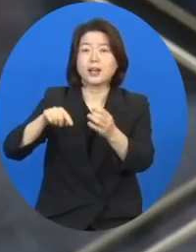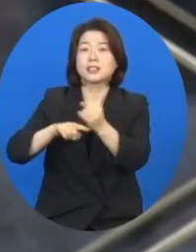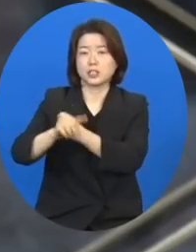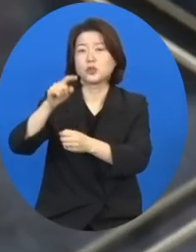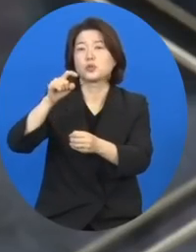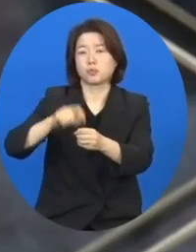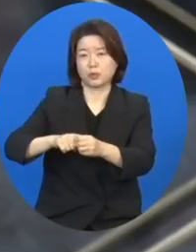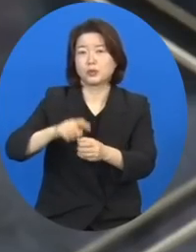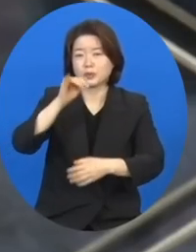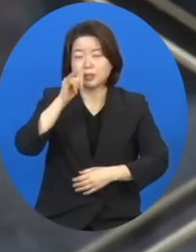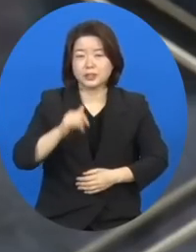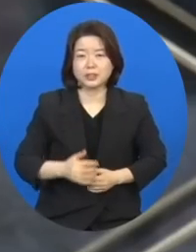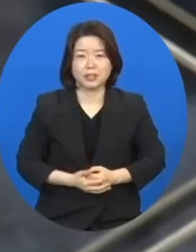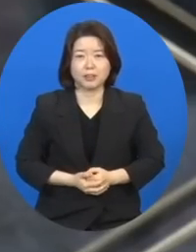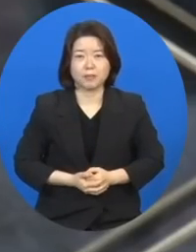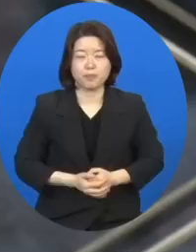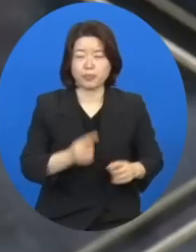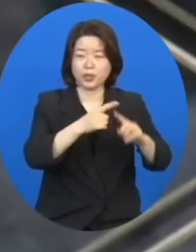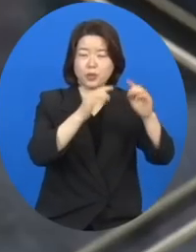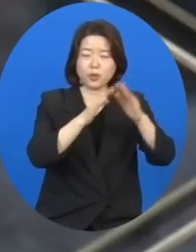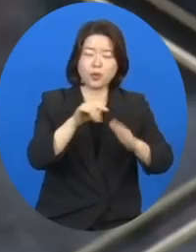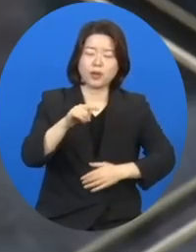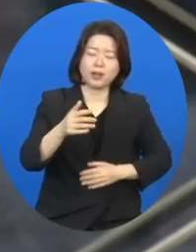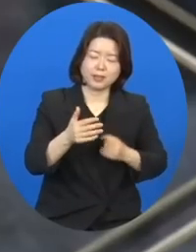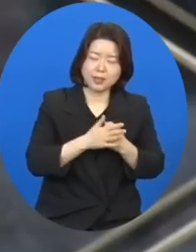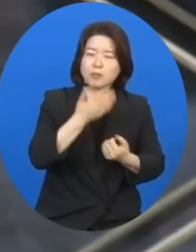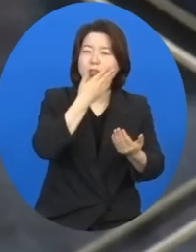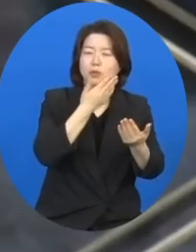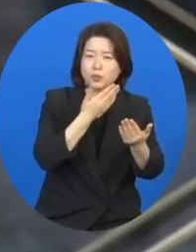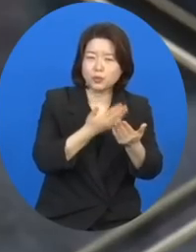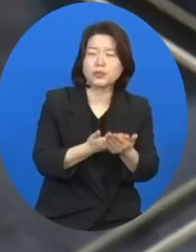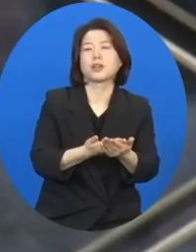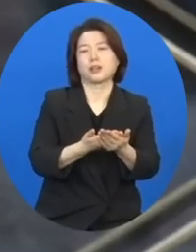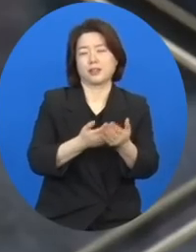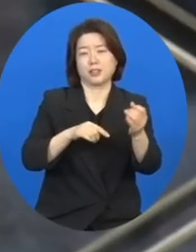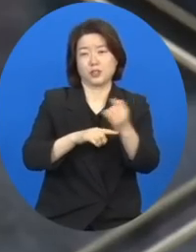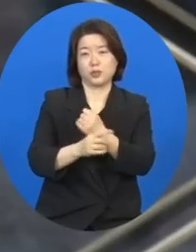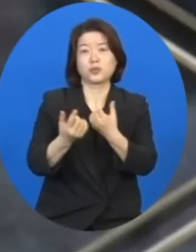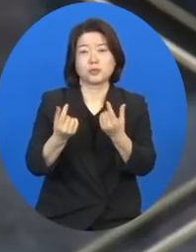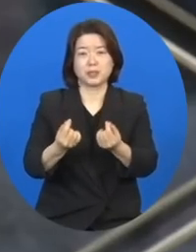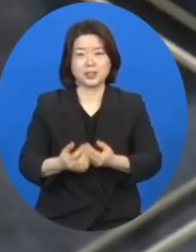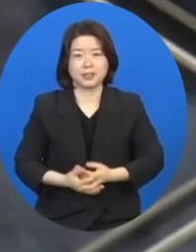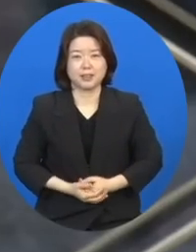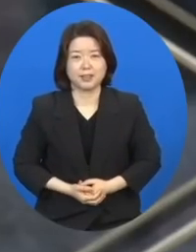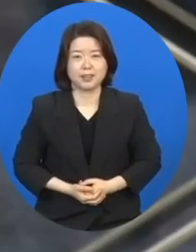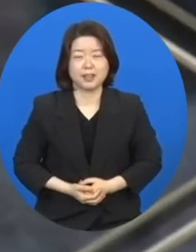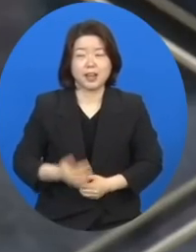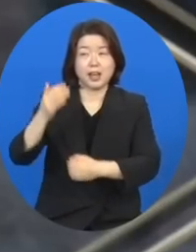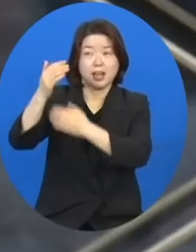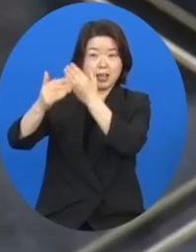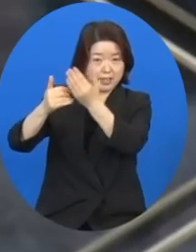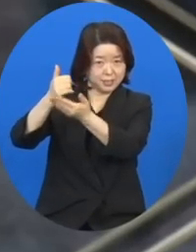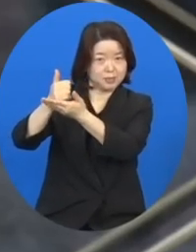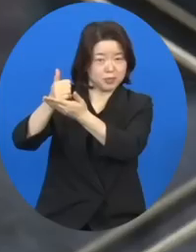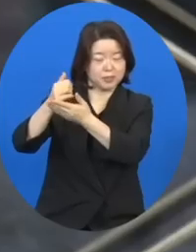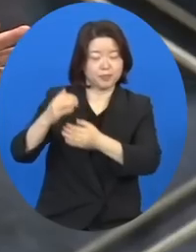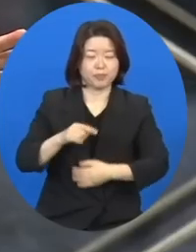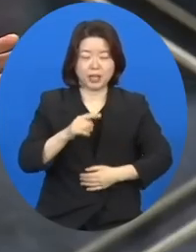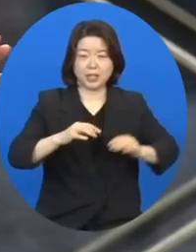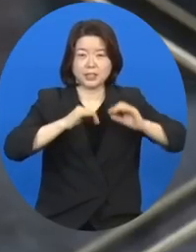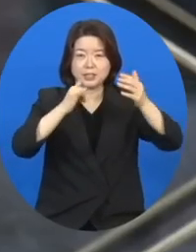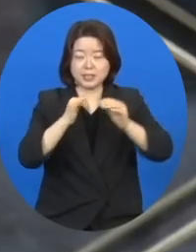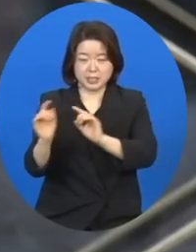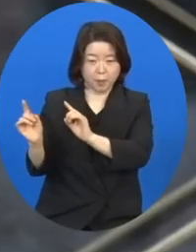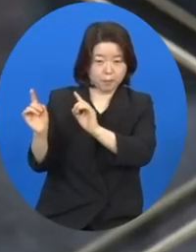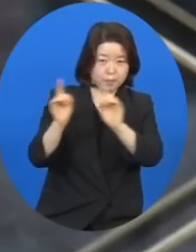이것이 교회가 그토록 귀하고 소중한 이유인 것입니다. 주님은요, 하나님은 이 세상을